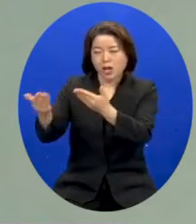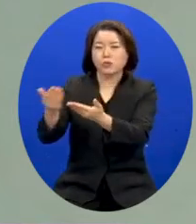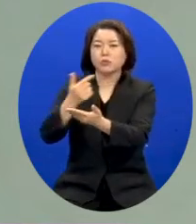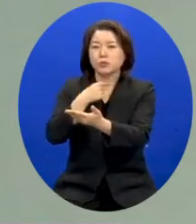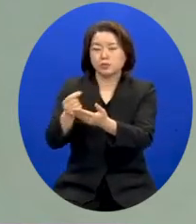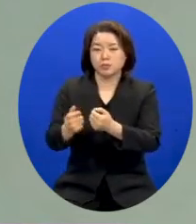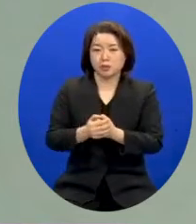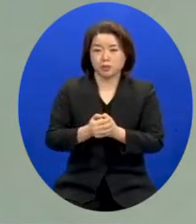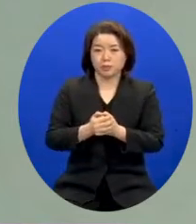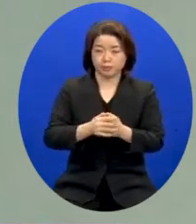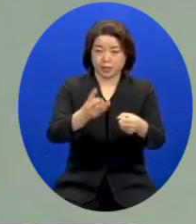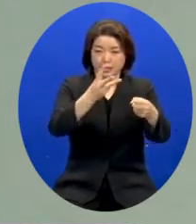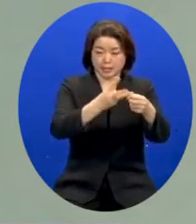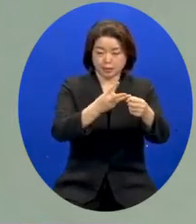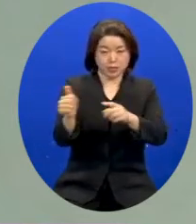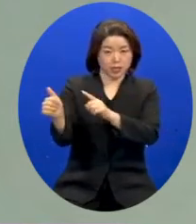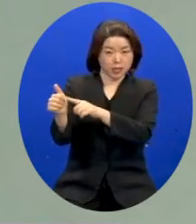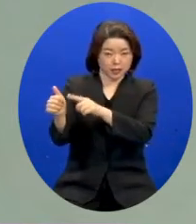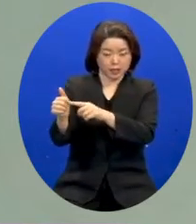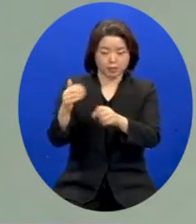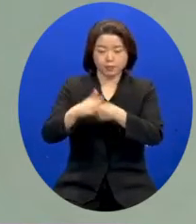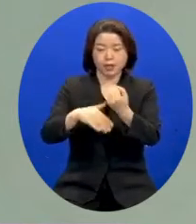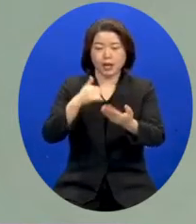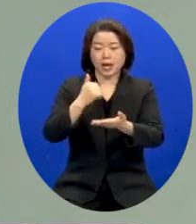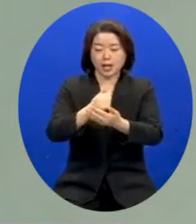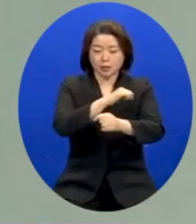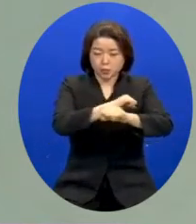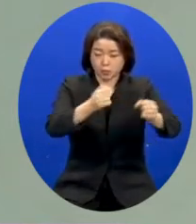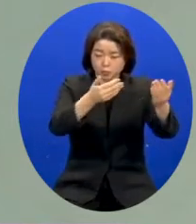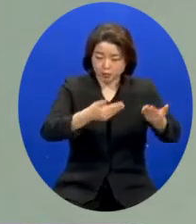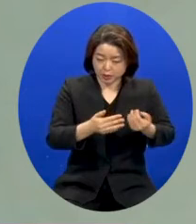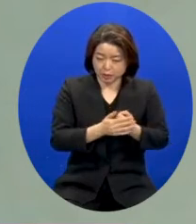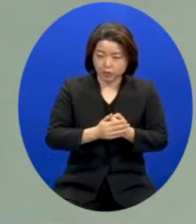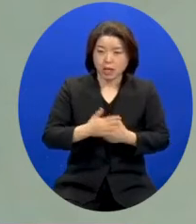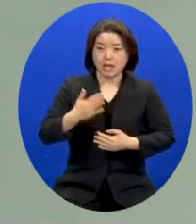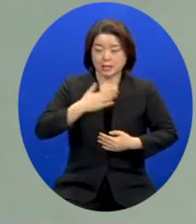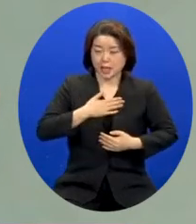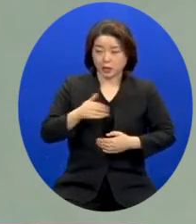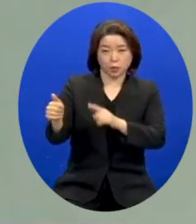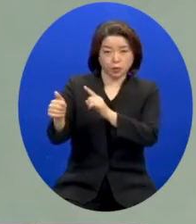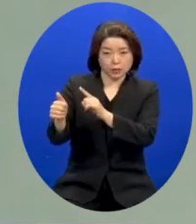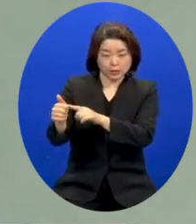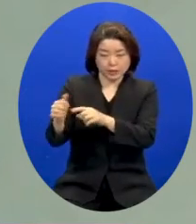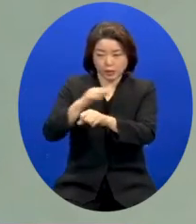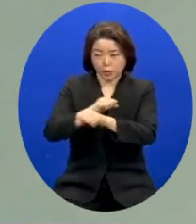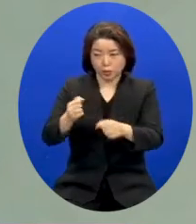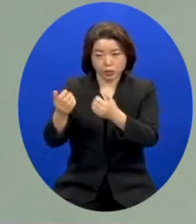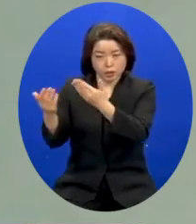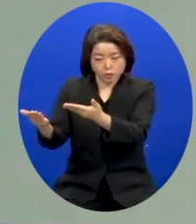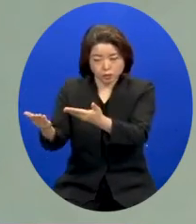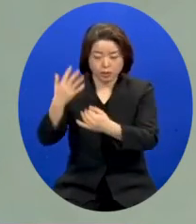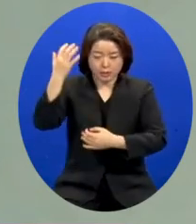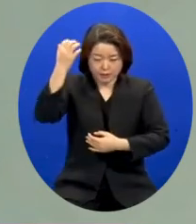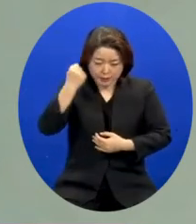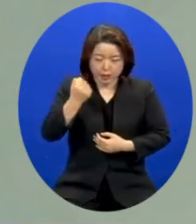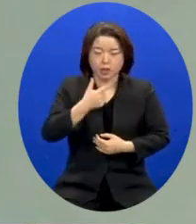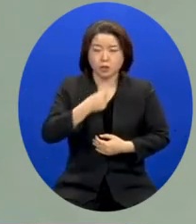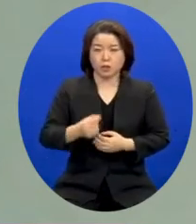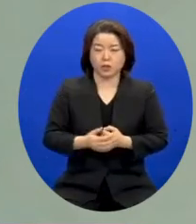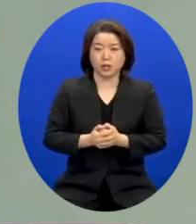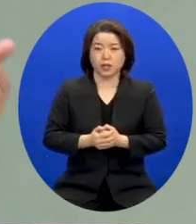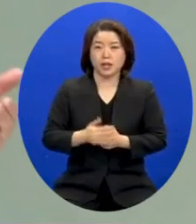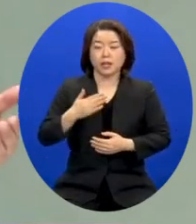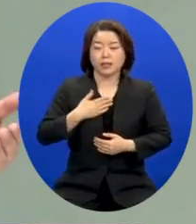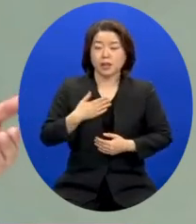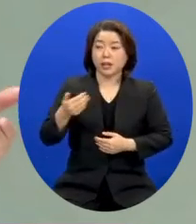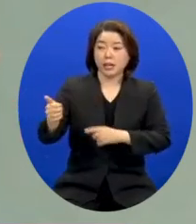번째, 그가 하나님의 용서를 받았다는 것과 나도 그를 용서한다는 사실을 기억했으면 좋겠습니다. 내가